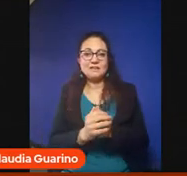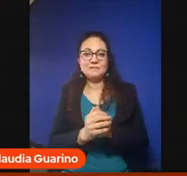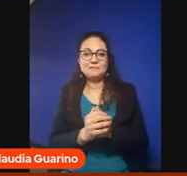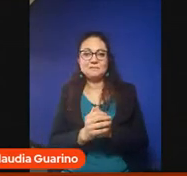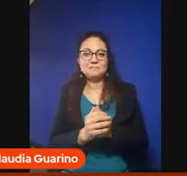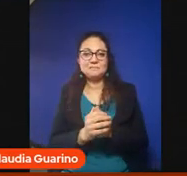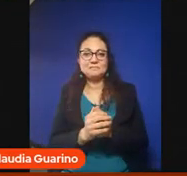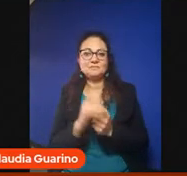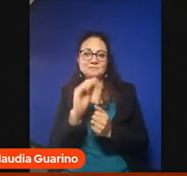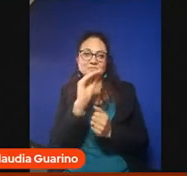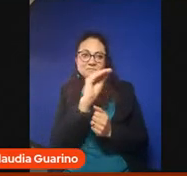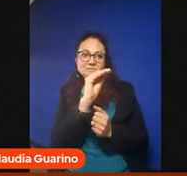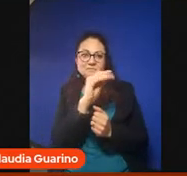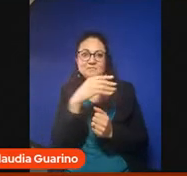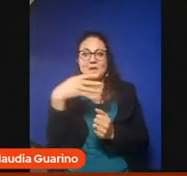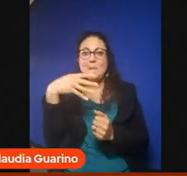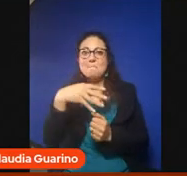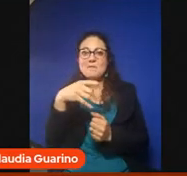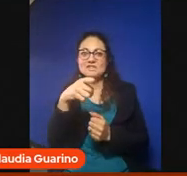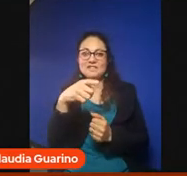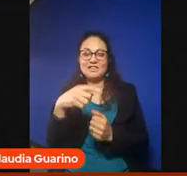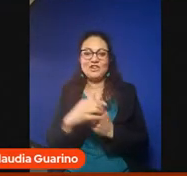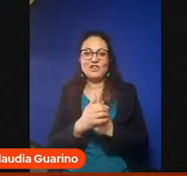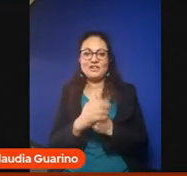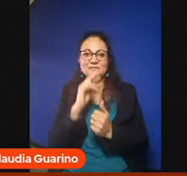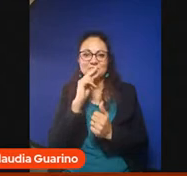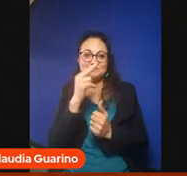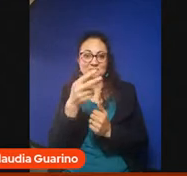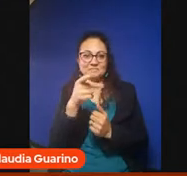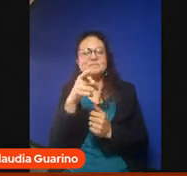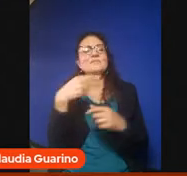Monsignor Polvani. Quando io comincio io.